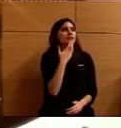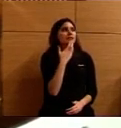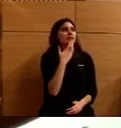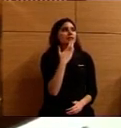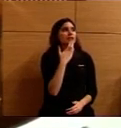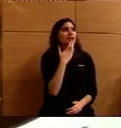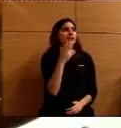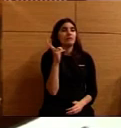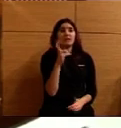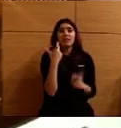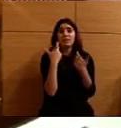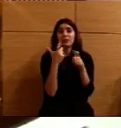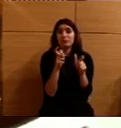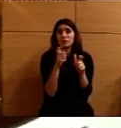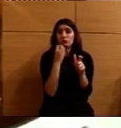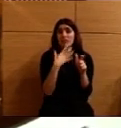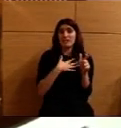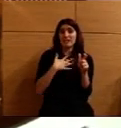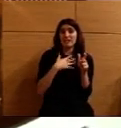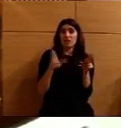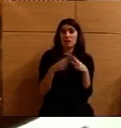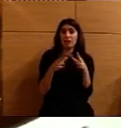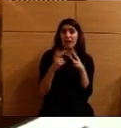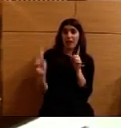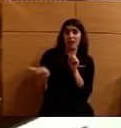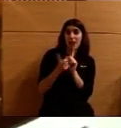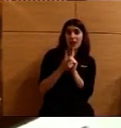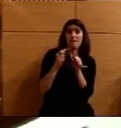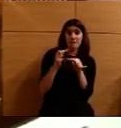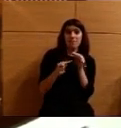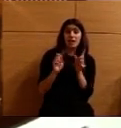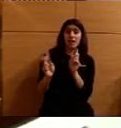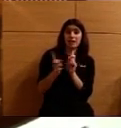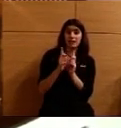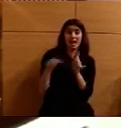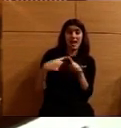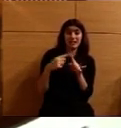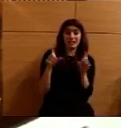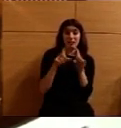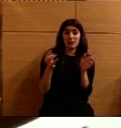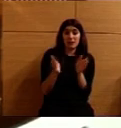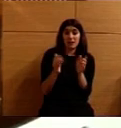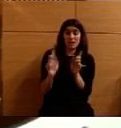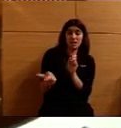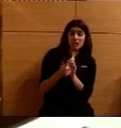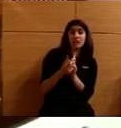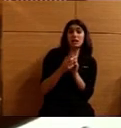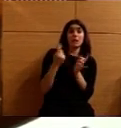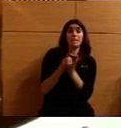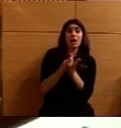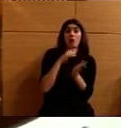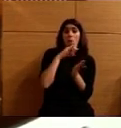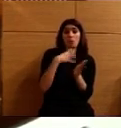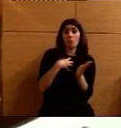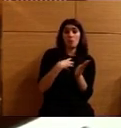els departaments de benestar social, les persones, les famílies, inclús la xicoteta botigueta que no pot